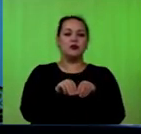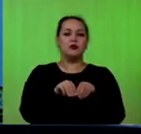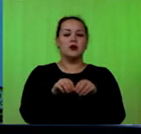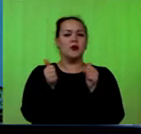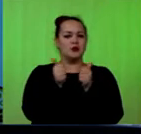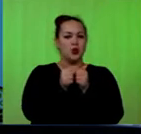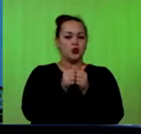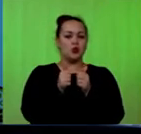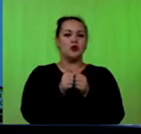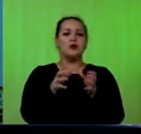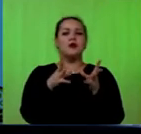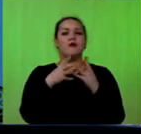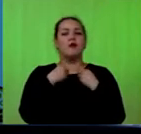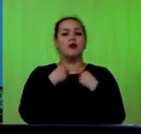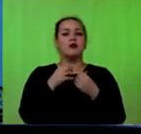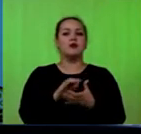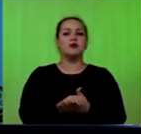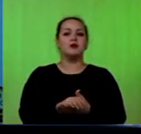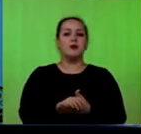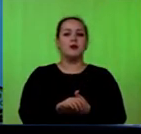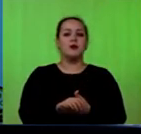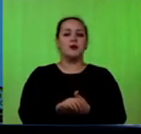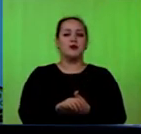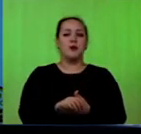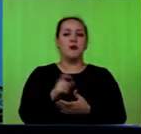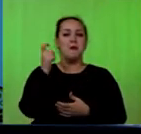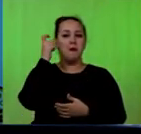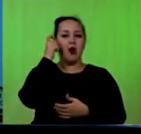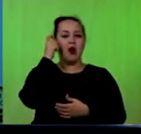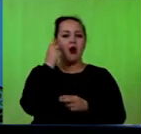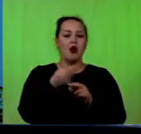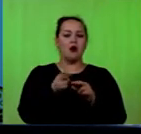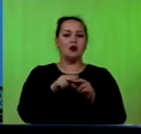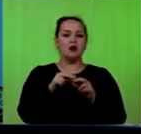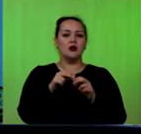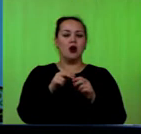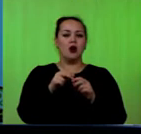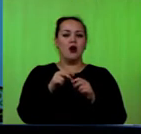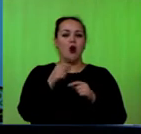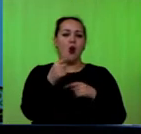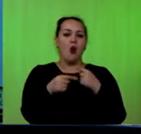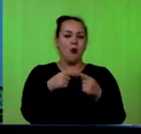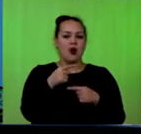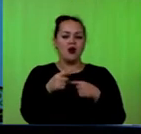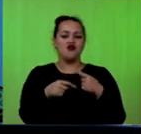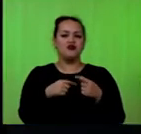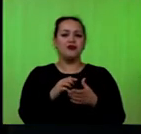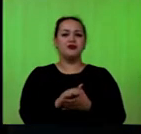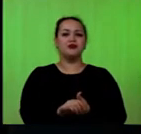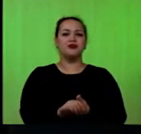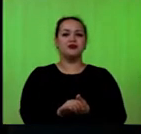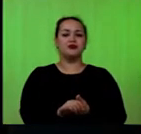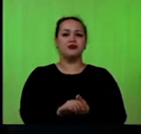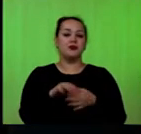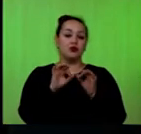вместе махалля это обычаи молодцы ребятки замечательно